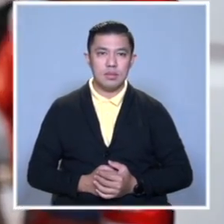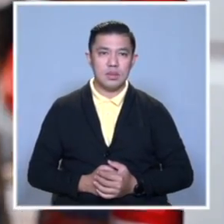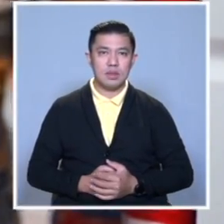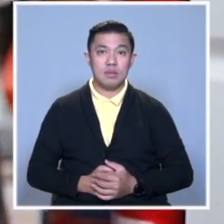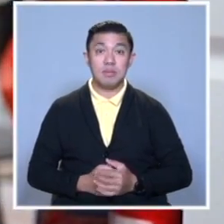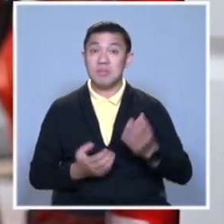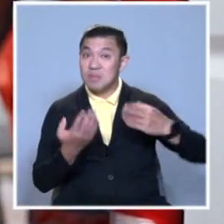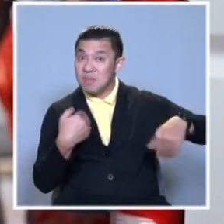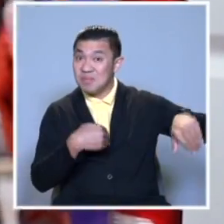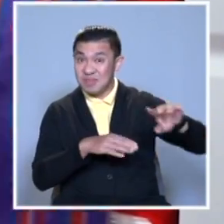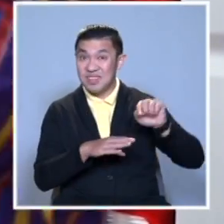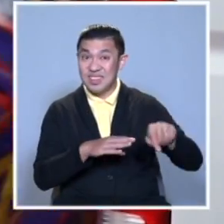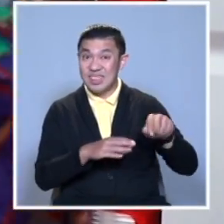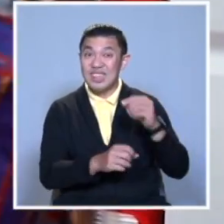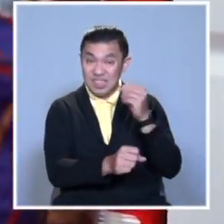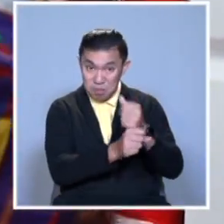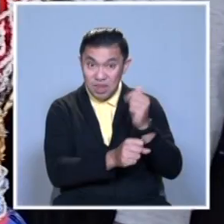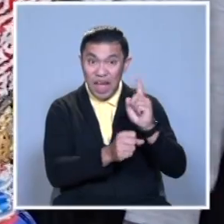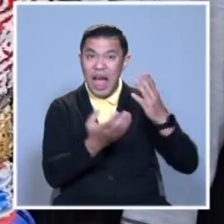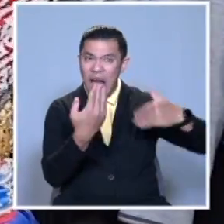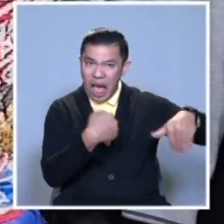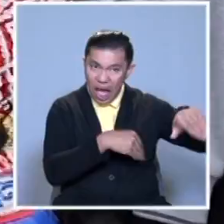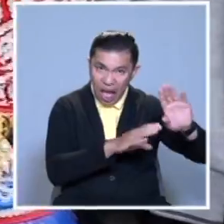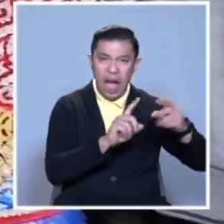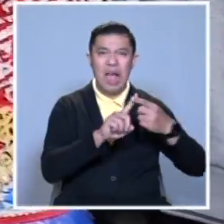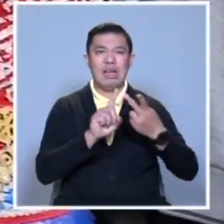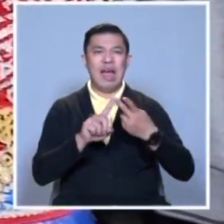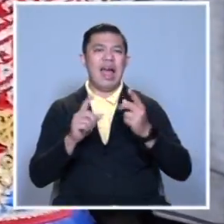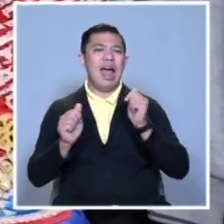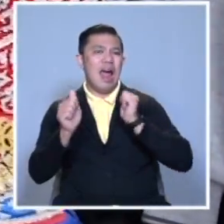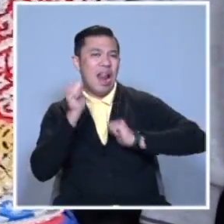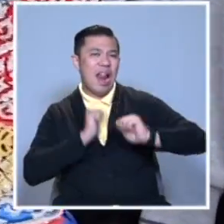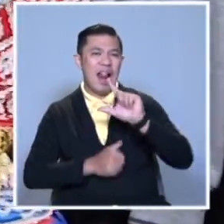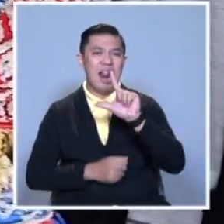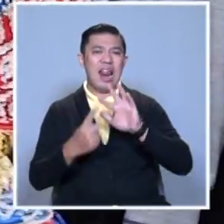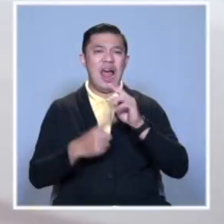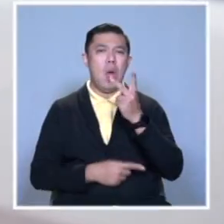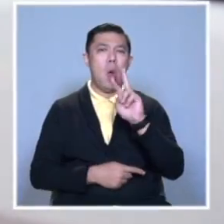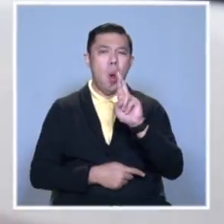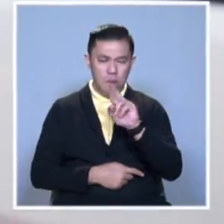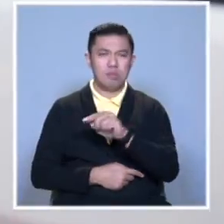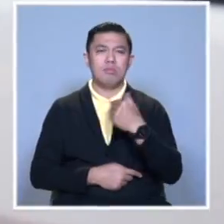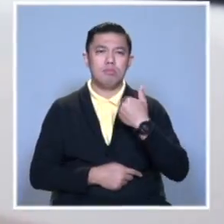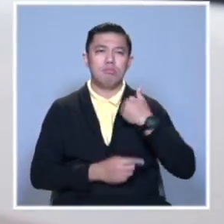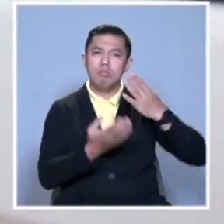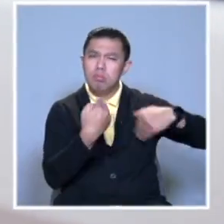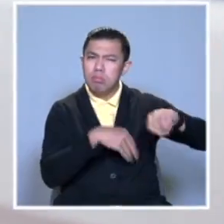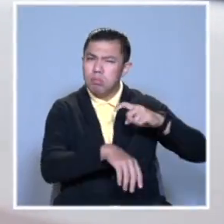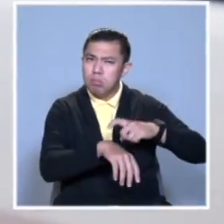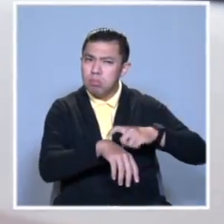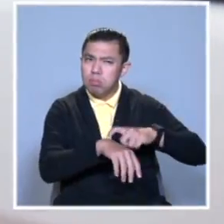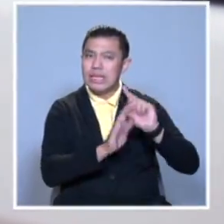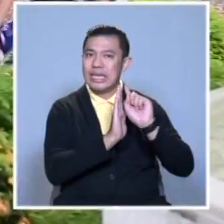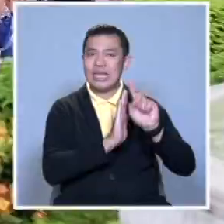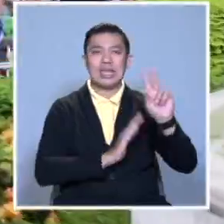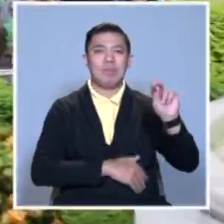้การแก้บนสามารถทำได้ทั้งการรำและการเล่นละครแต่ส่วนใหญ่นิยมรำแก้บนมากกว่าซึ่งปกติจะใช้เวลาประมาณ30